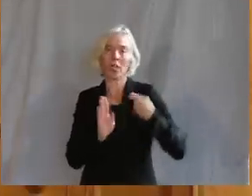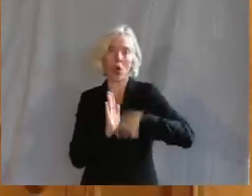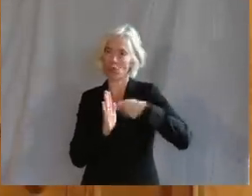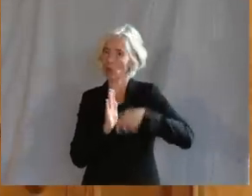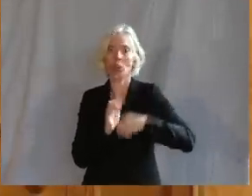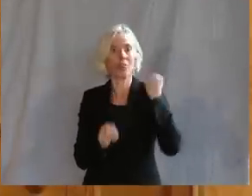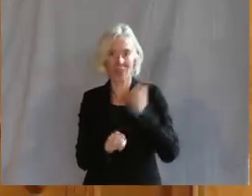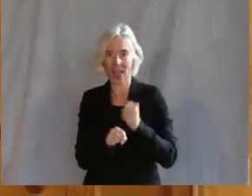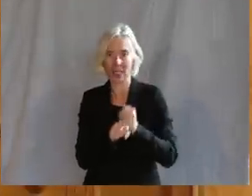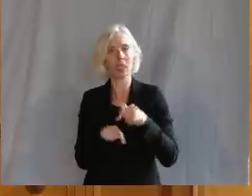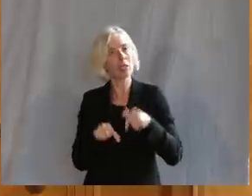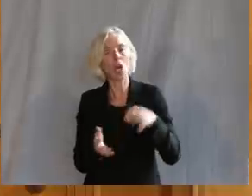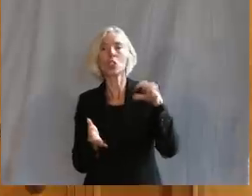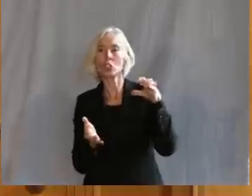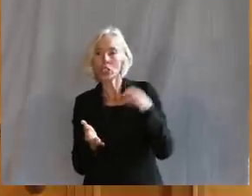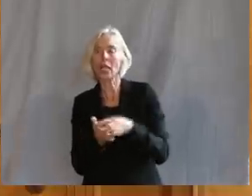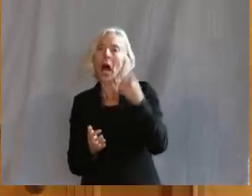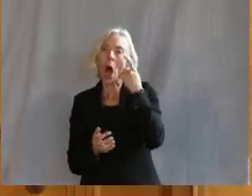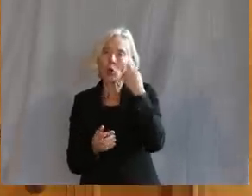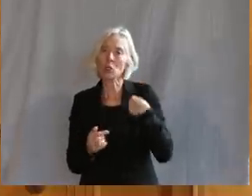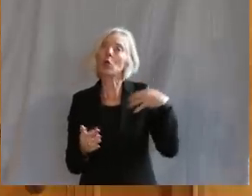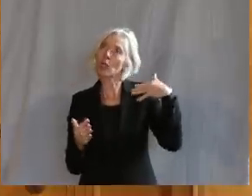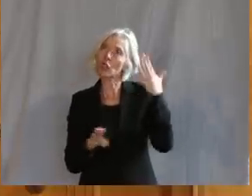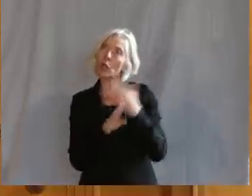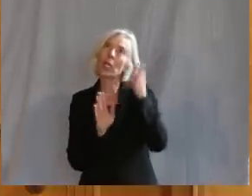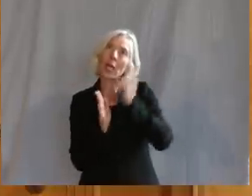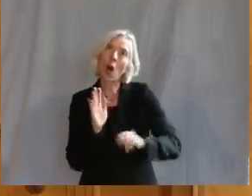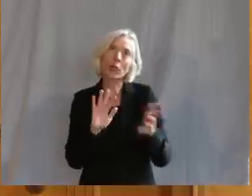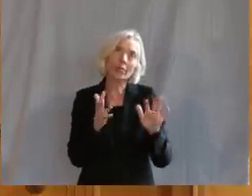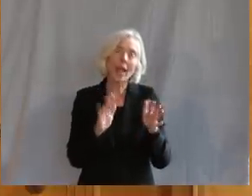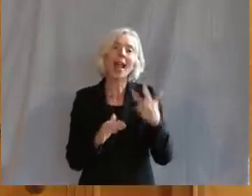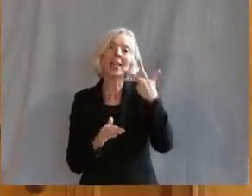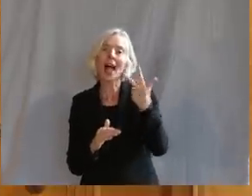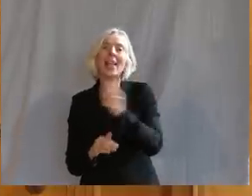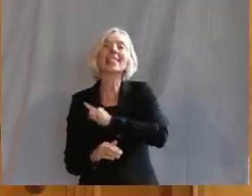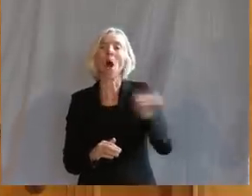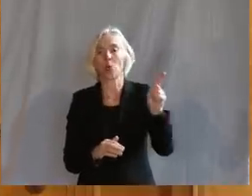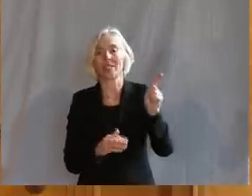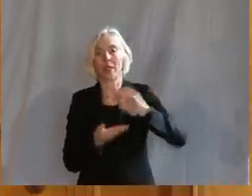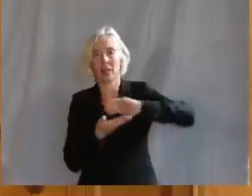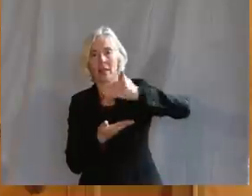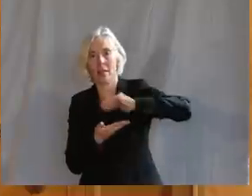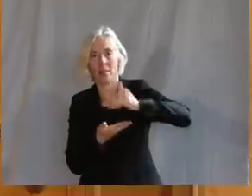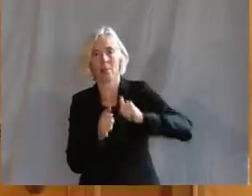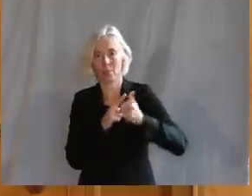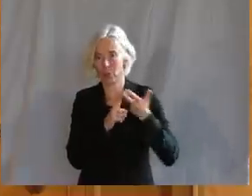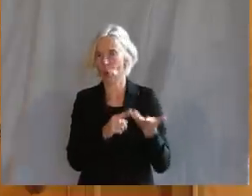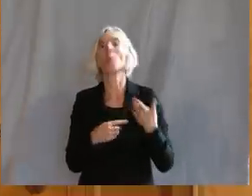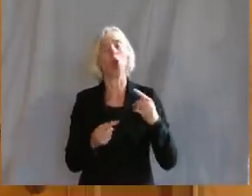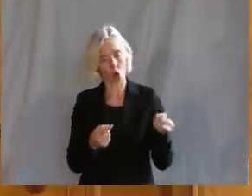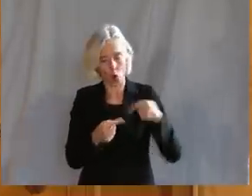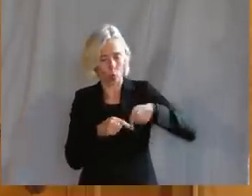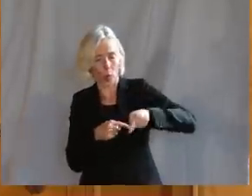Augsburg insgesamt ca. 3.000 Geräte insgesamt bekommen. Dann möchte ich zu den Kitas kommen. In